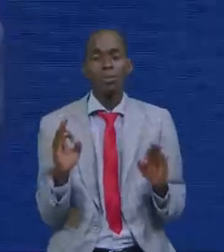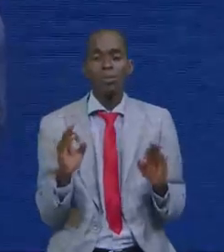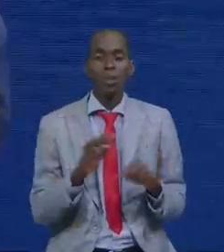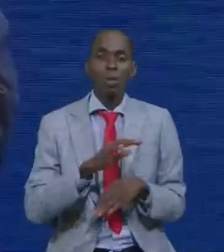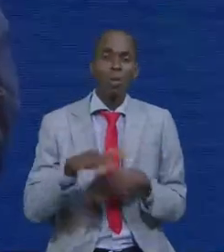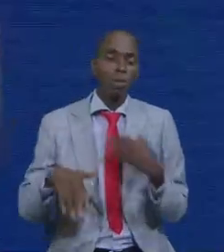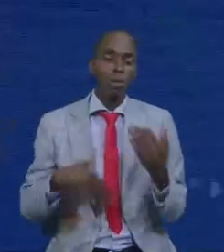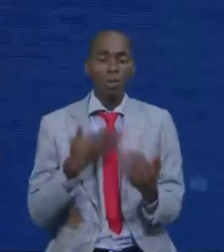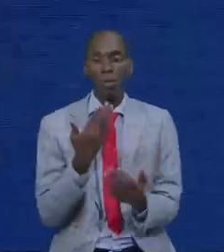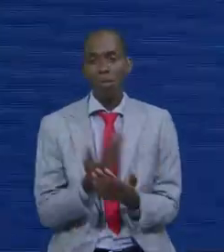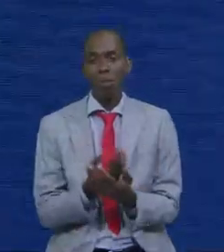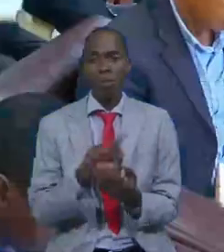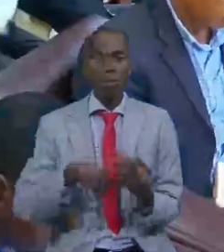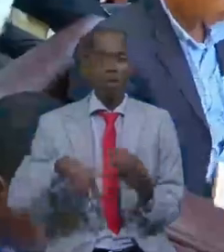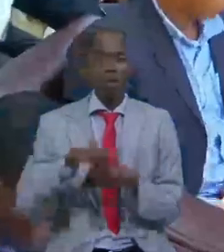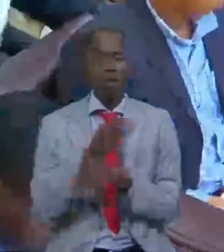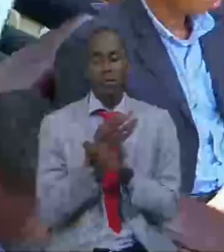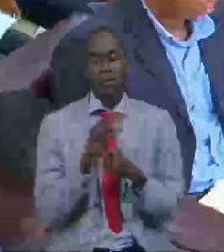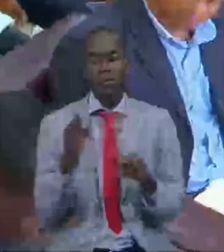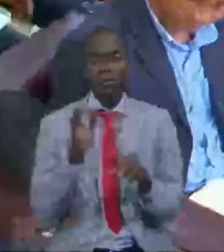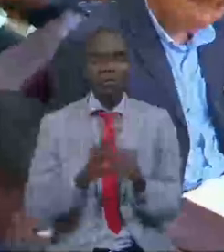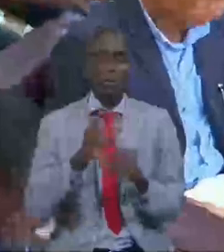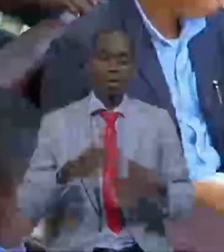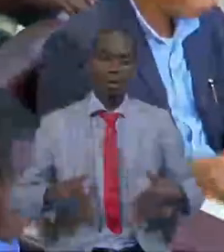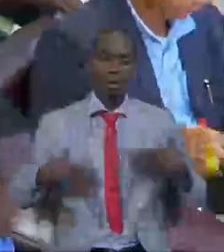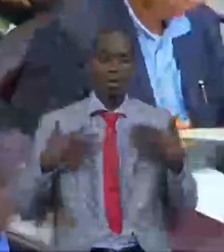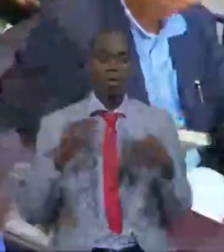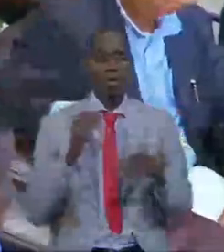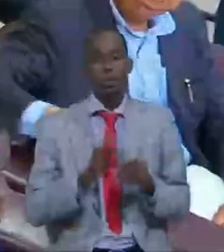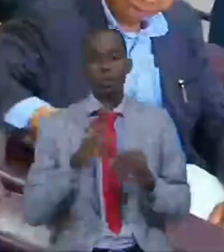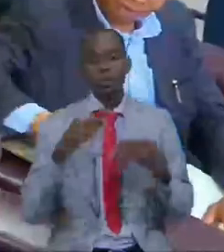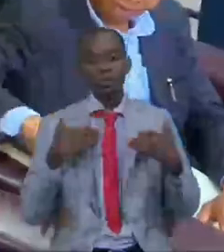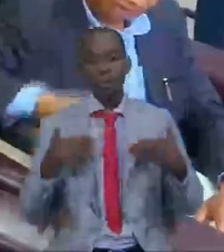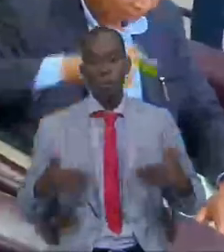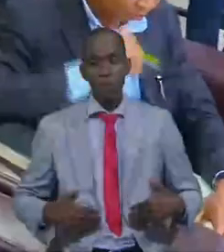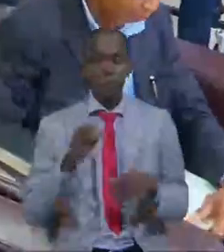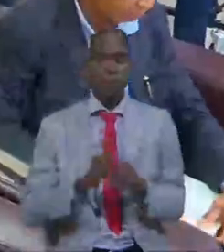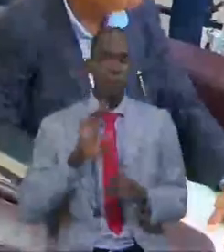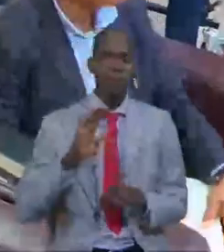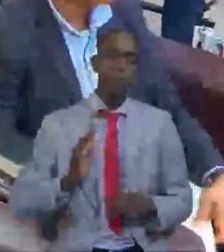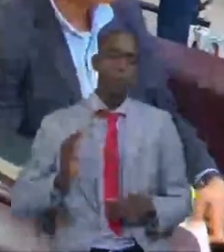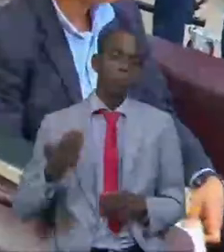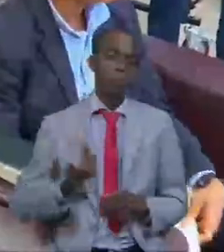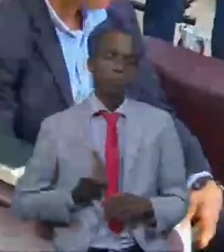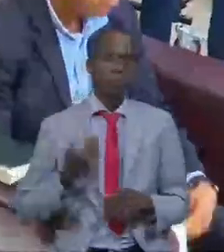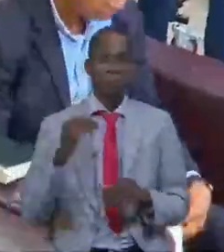dans ta vie, dans ton corps, dans ton âme, dans ton